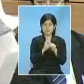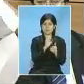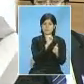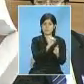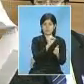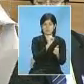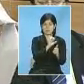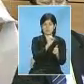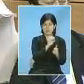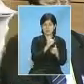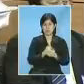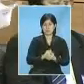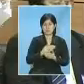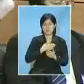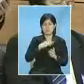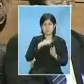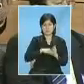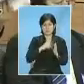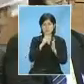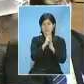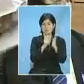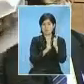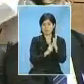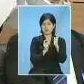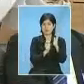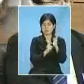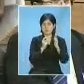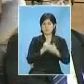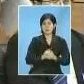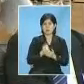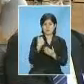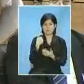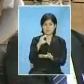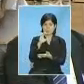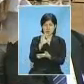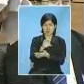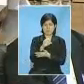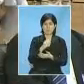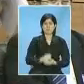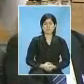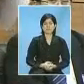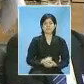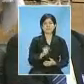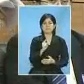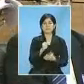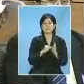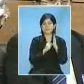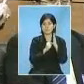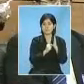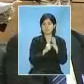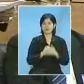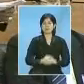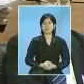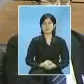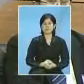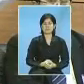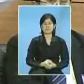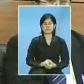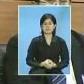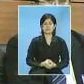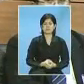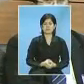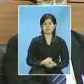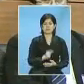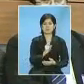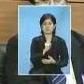ซึ่งผมคิดว่ากฎหมายฉบับเนี้ยคงจะต้องมีการบังคับใช้นะครับอันนี้ก็เป็นตัวอย่างอันหนึ่งซึ่งใช้ไปแล้ว